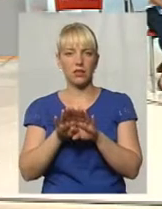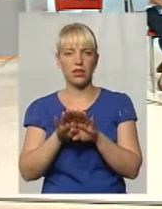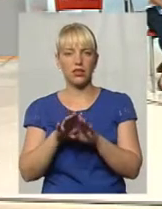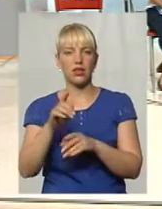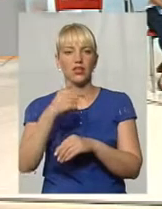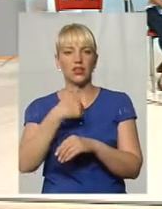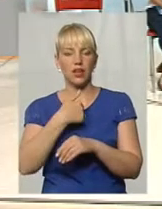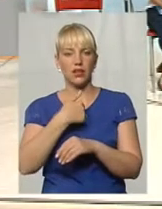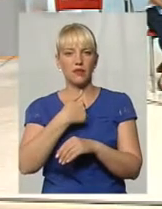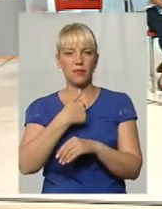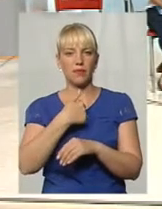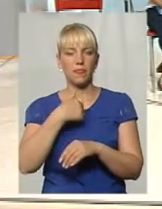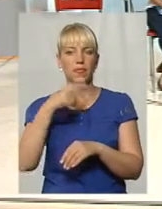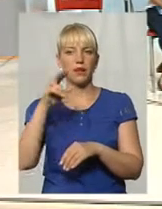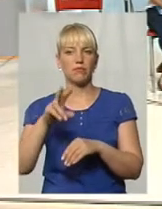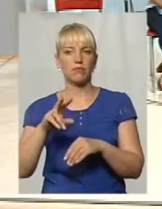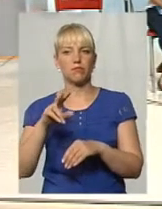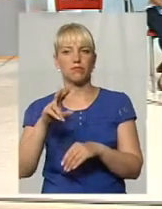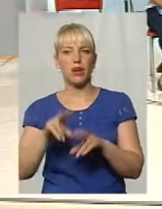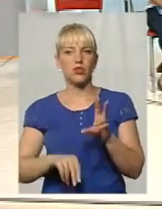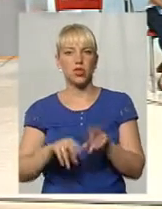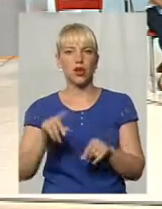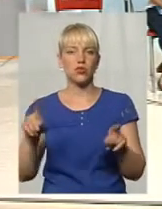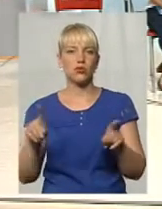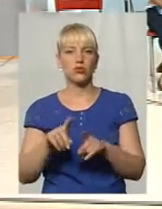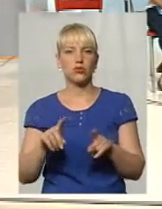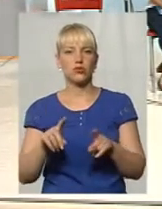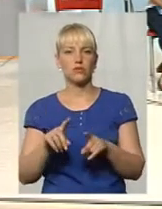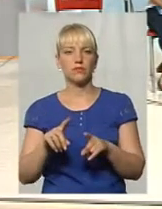вважаю, що...